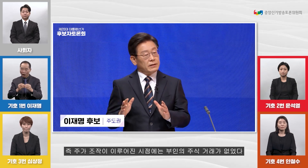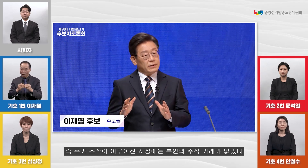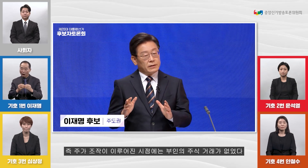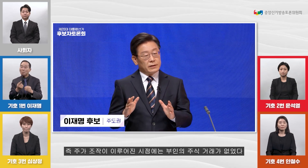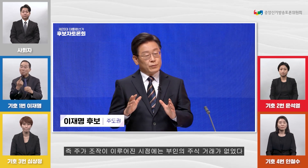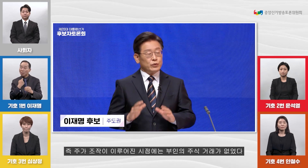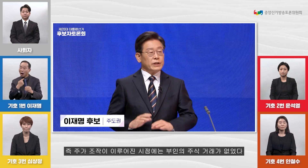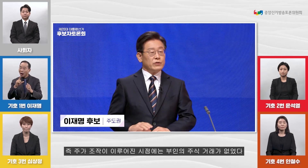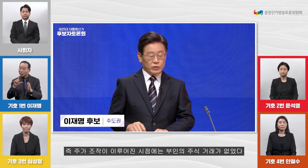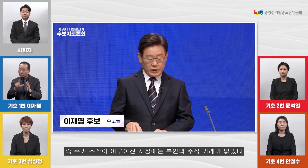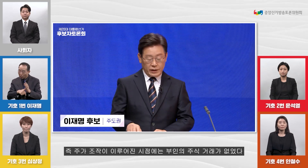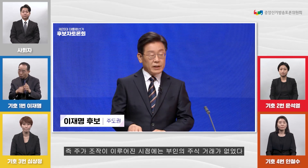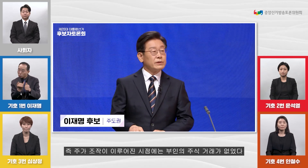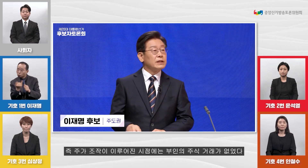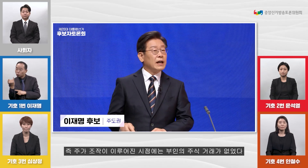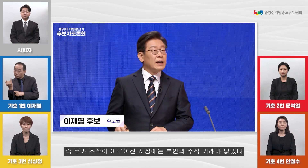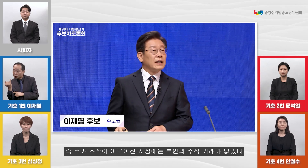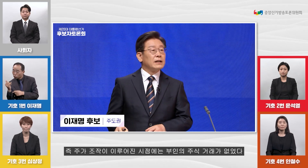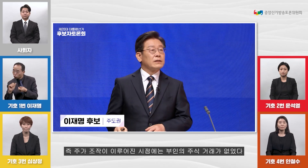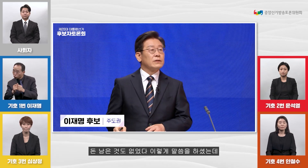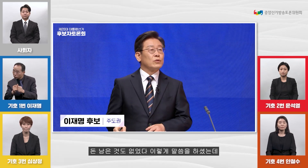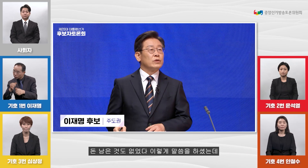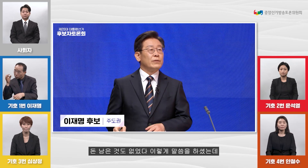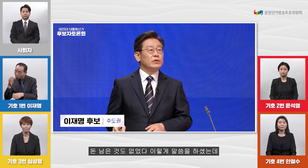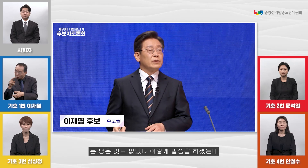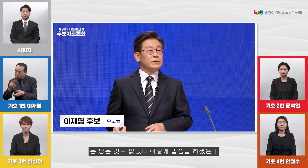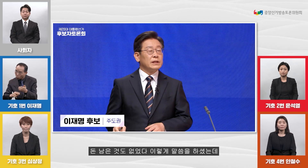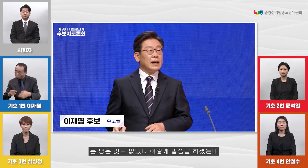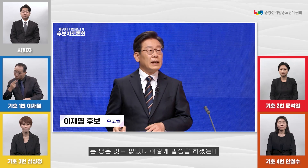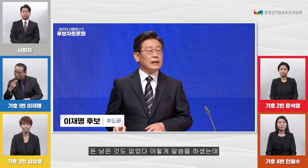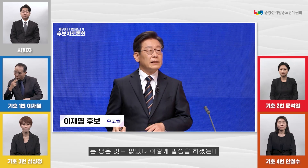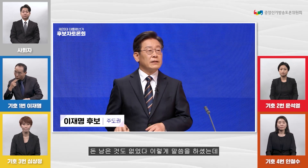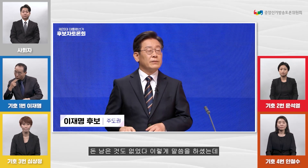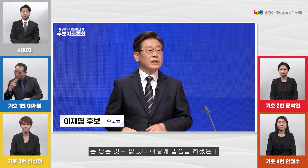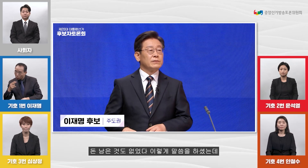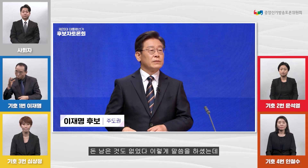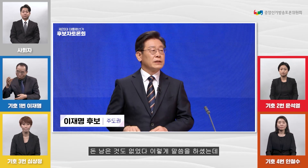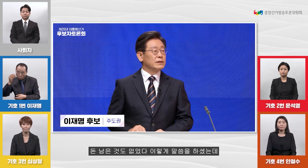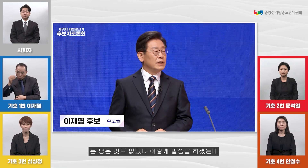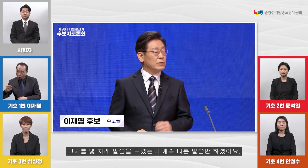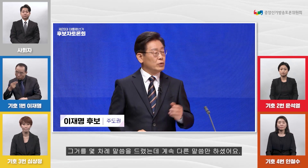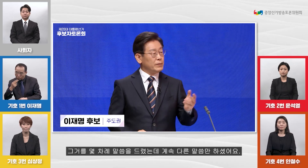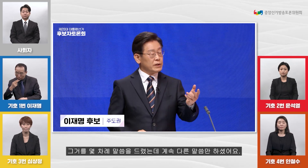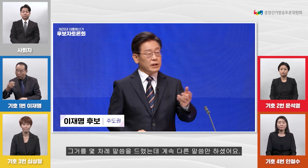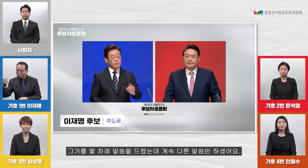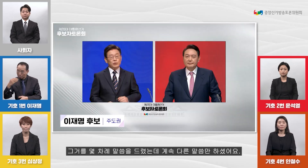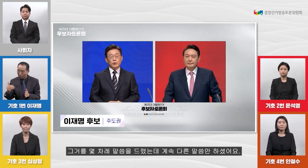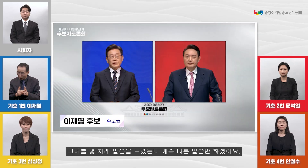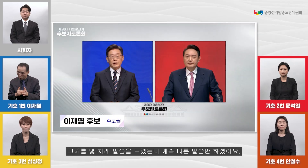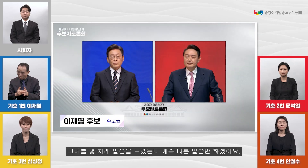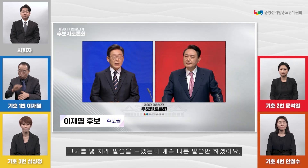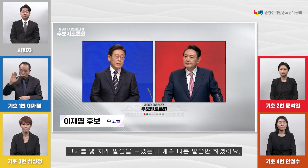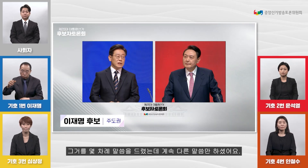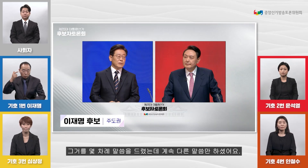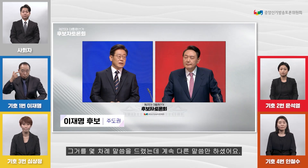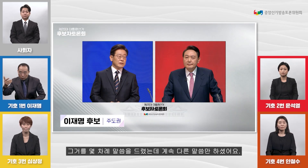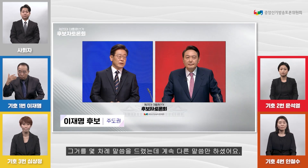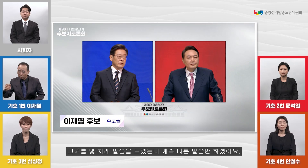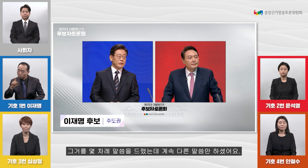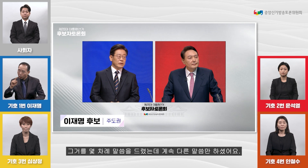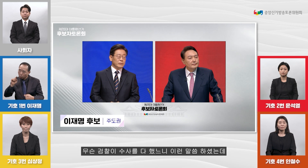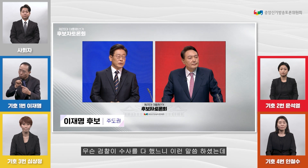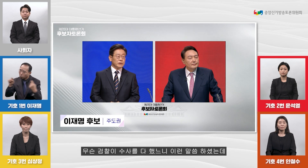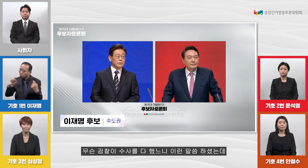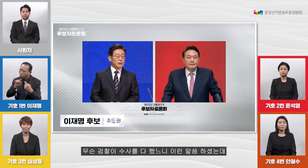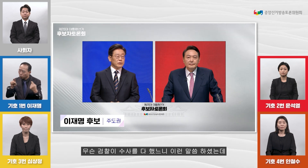시점에는 부인의 주식 거래가 없었다. 돈 남은 것도 없었다. 이렇게 말씀하셨는데 그 후에 몇 차례 물어보니까 계속 딴 말씀만